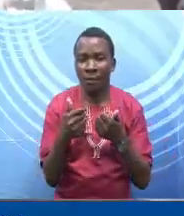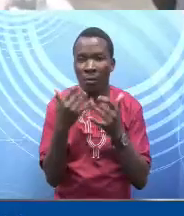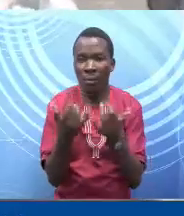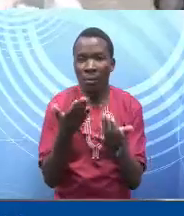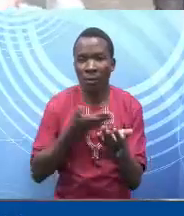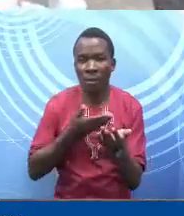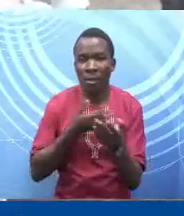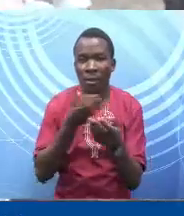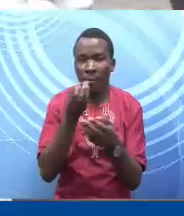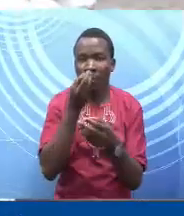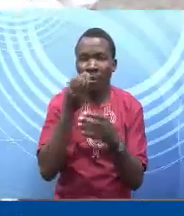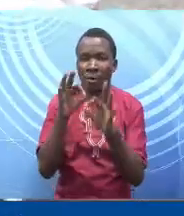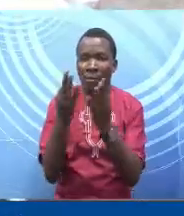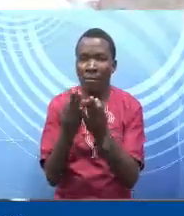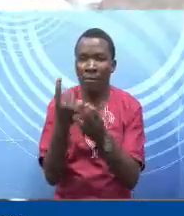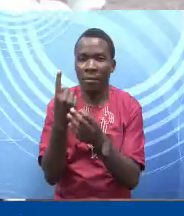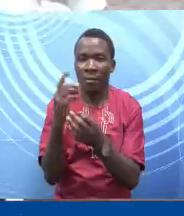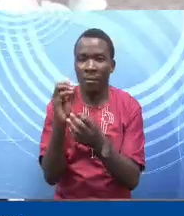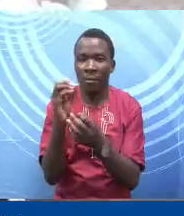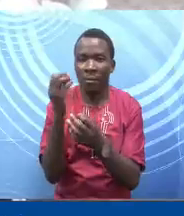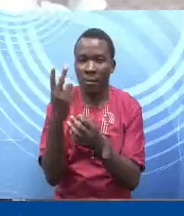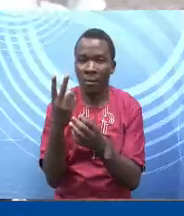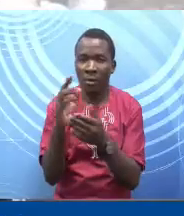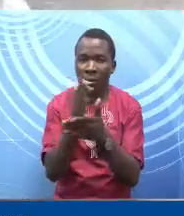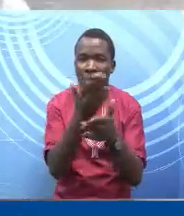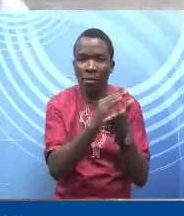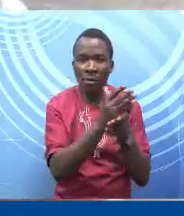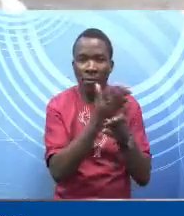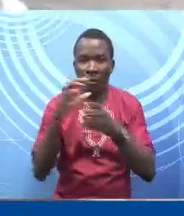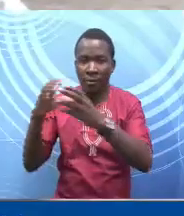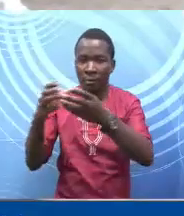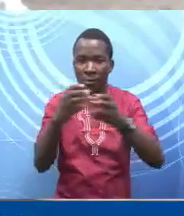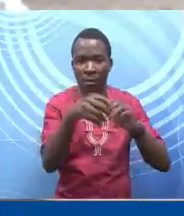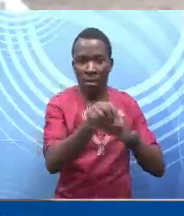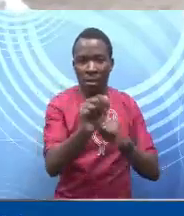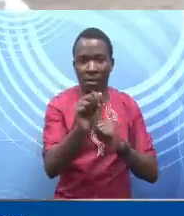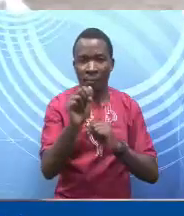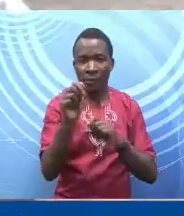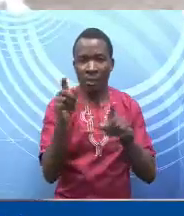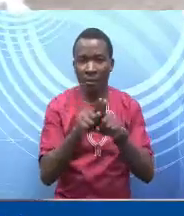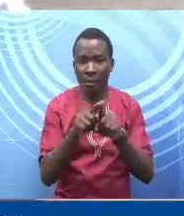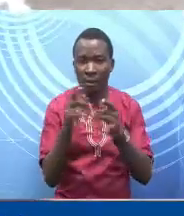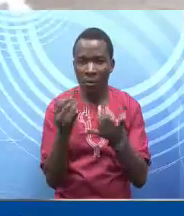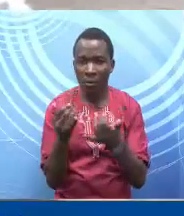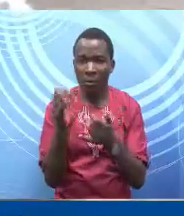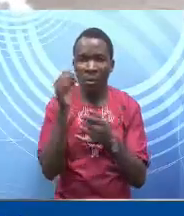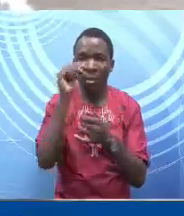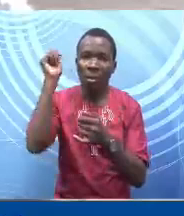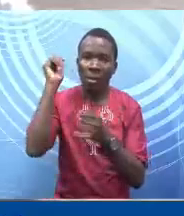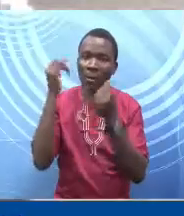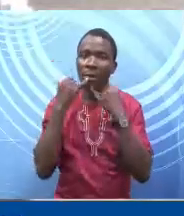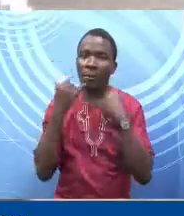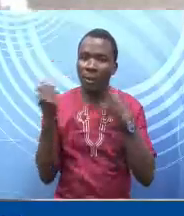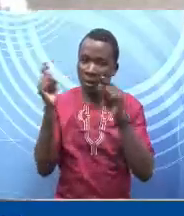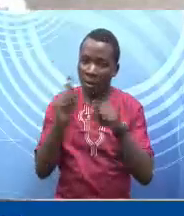dufite ibiryo by'imiryango 102 tugiye kubagabanya mu masibo ku buryo nk'ubu ejo bari bambwiye ngo nze kubifata hafi